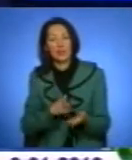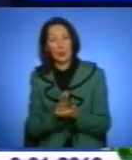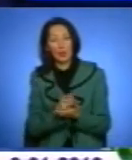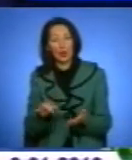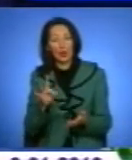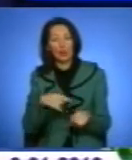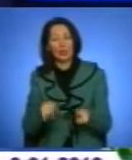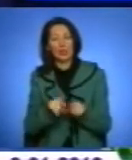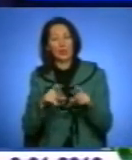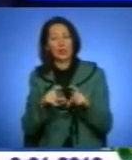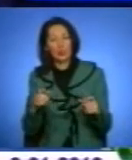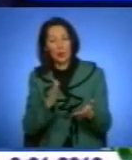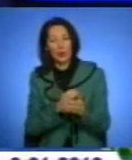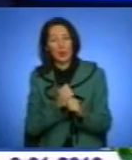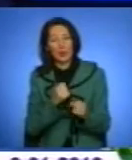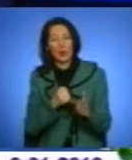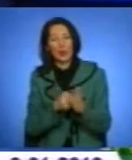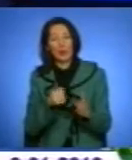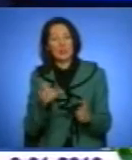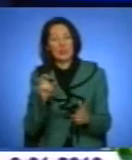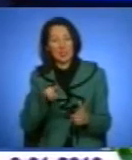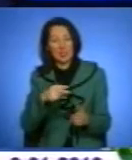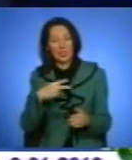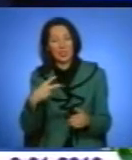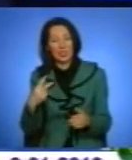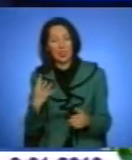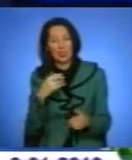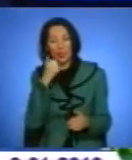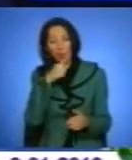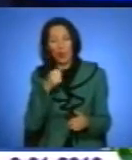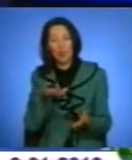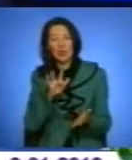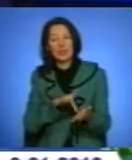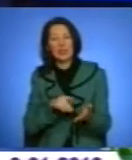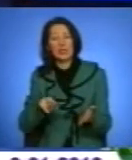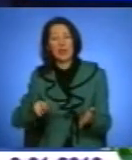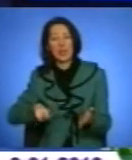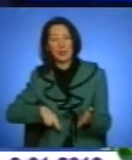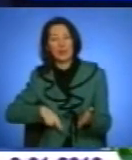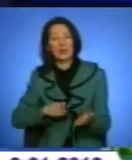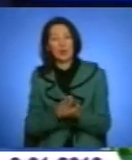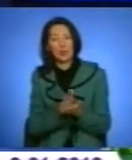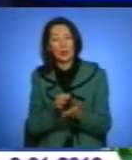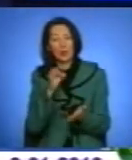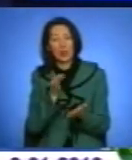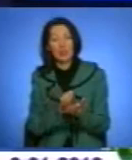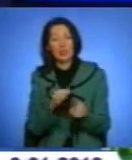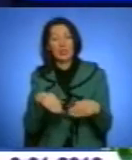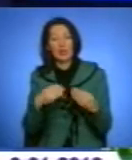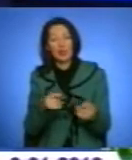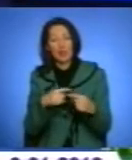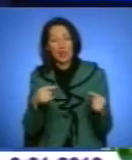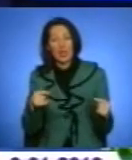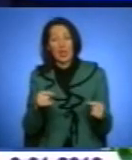мають запрацювати до січня 2014 року. Центри адміністративних послуг відповідатимуть за видачу різного роду